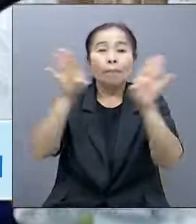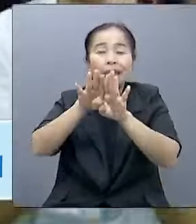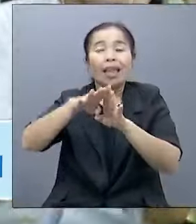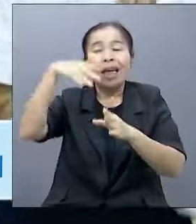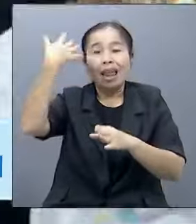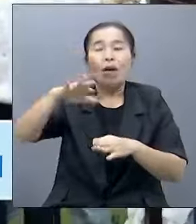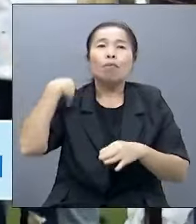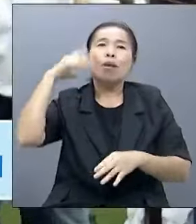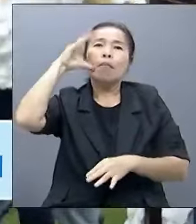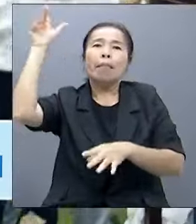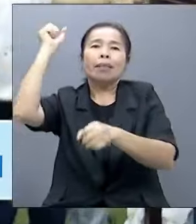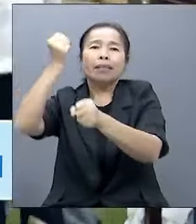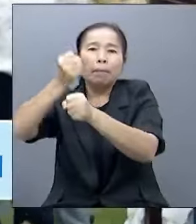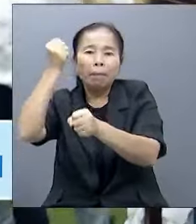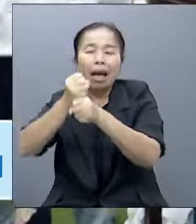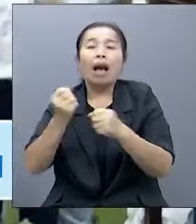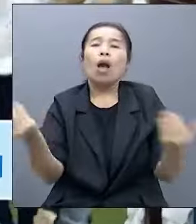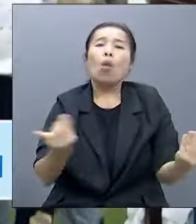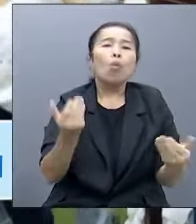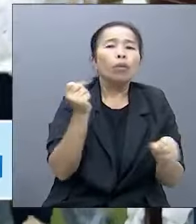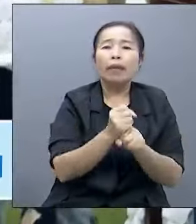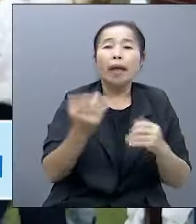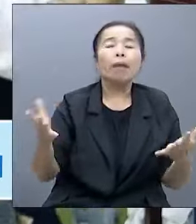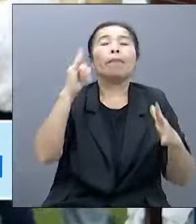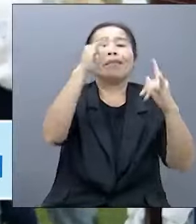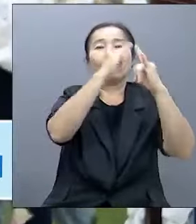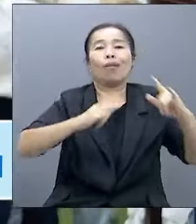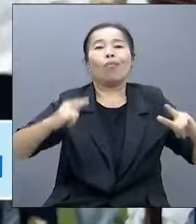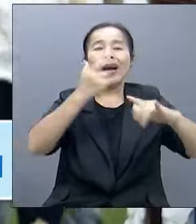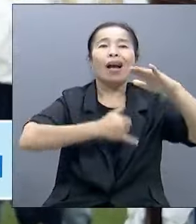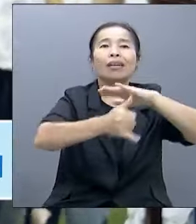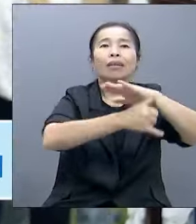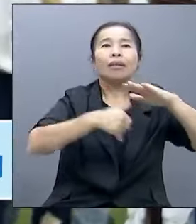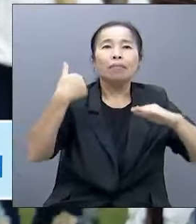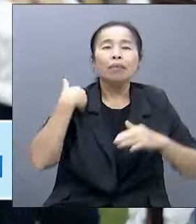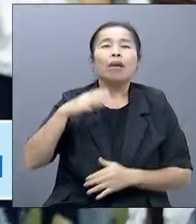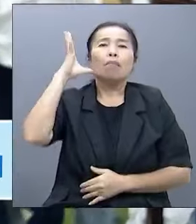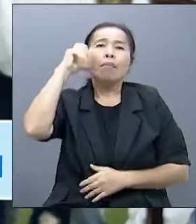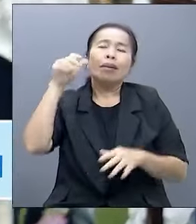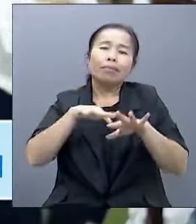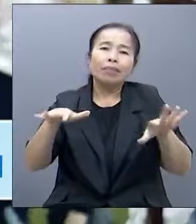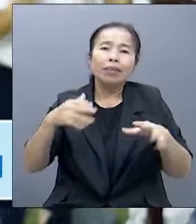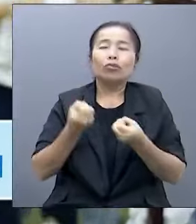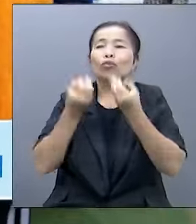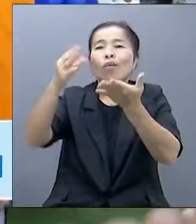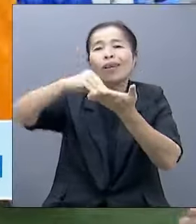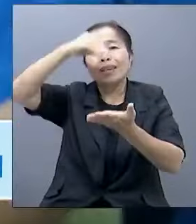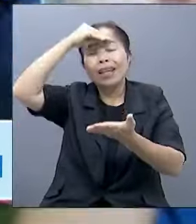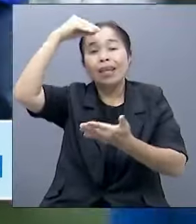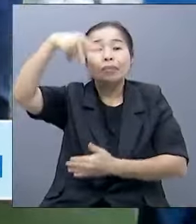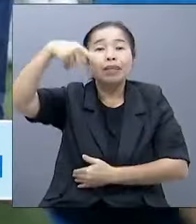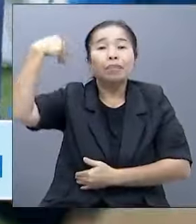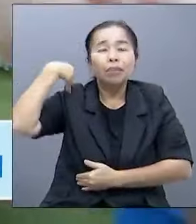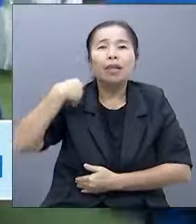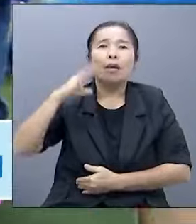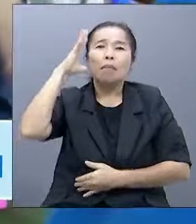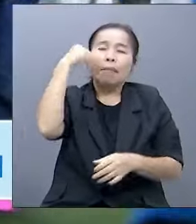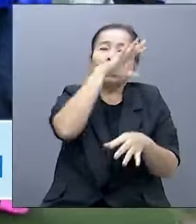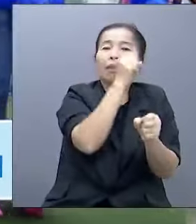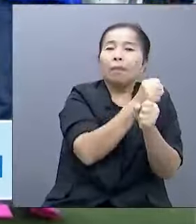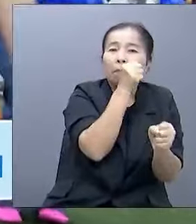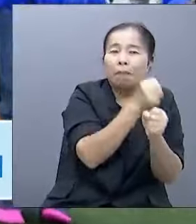งานเหมือนเดิมดังนั้นเนี่ยชีวิตของพ่อแม่ที่เด็กปกติส่งเด็กไปเรียนหนังสือพ่อแม่ไปทำงานแล้